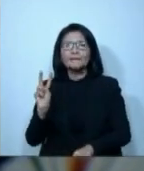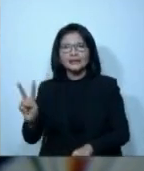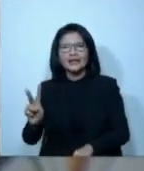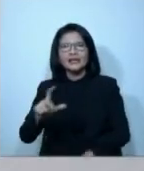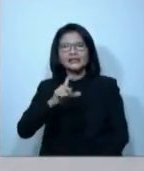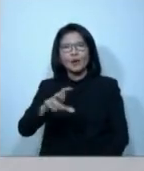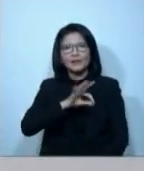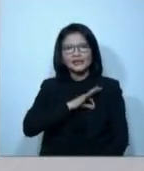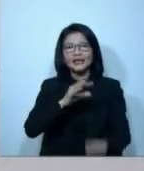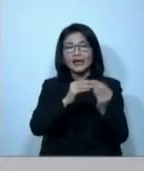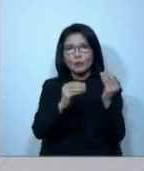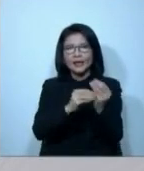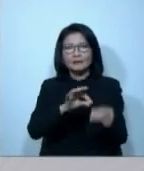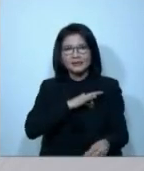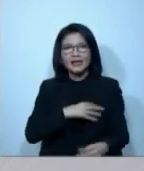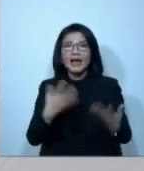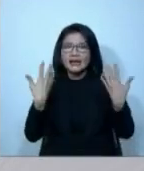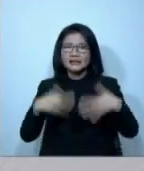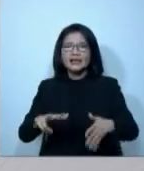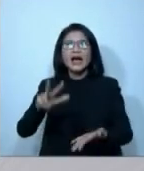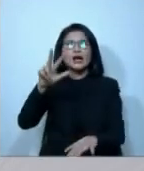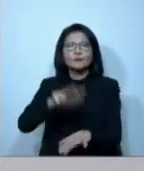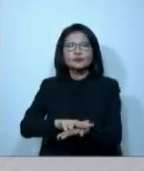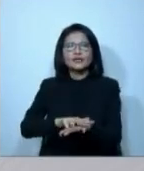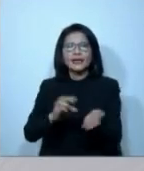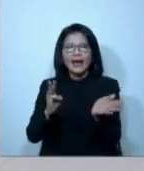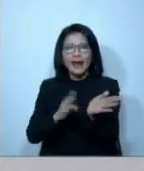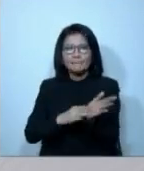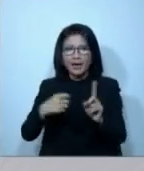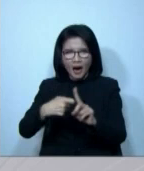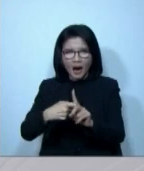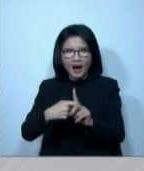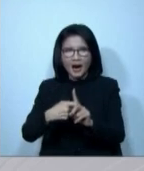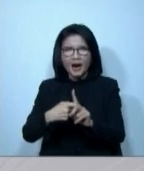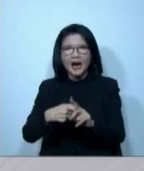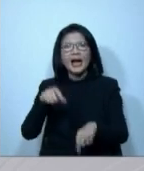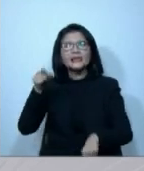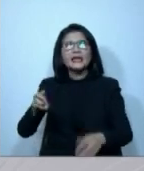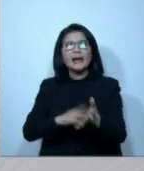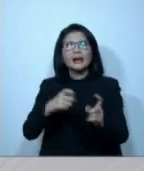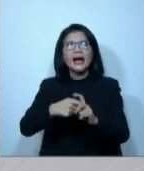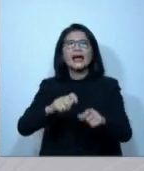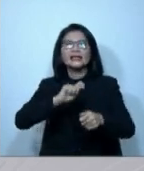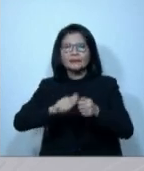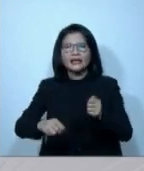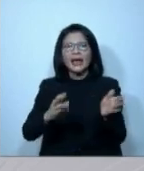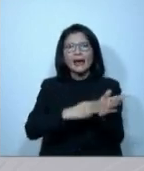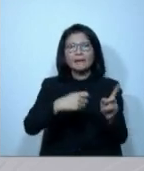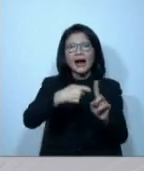calon wakil presiden. Sesudah keputusan MK. Dan kemudian di MK dibentuk